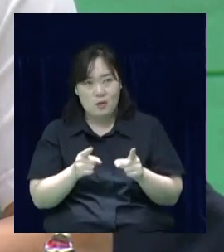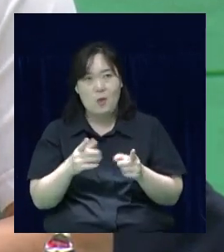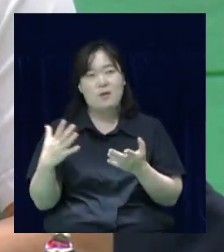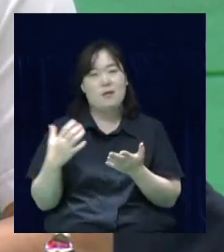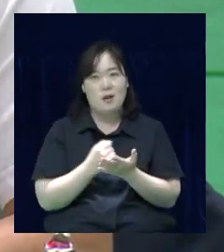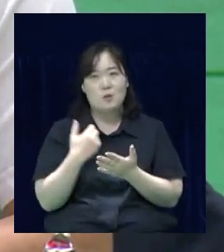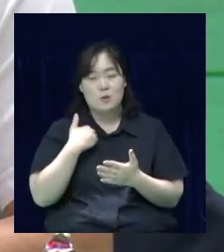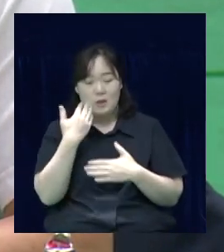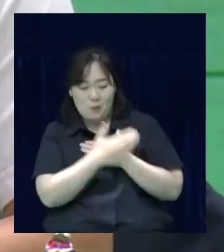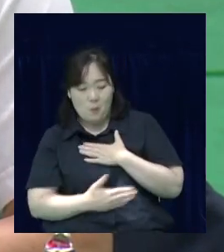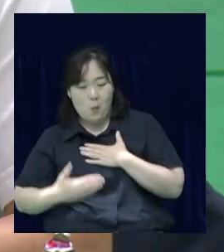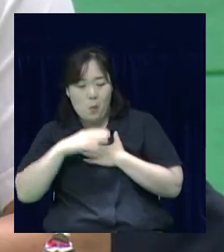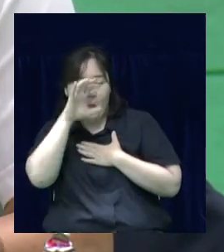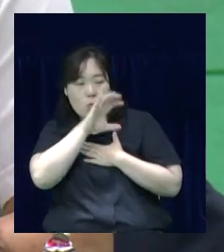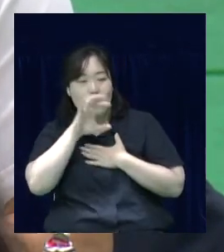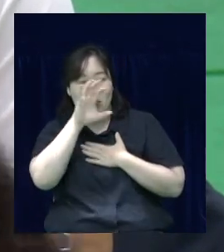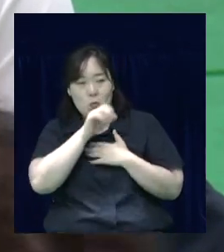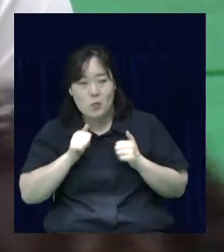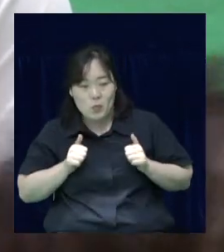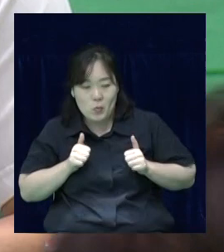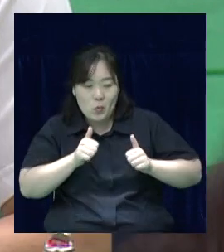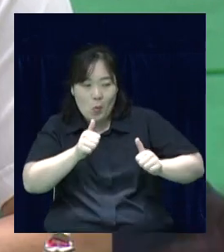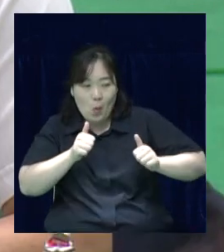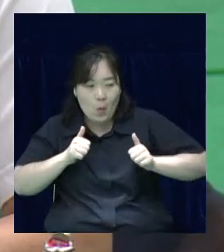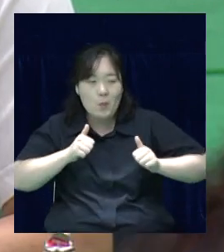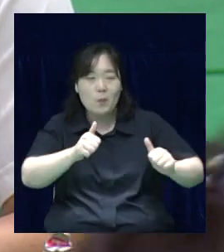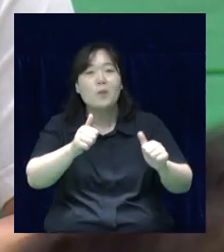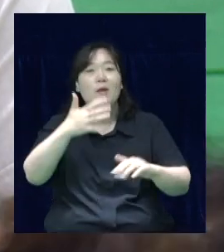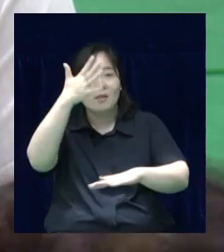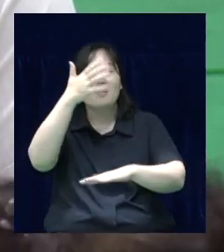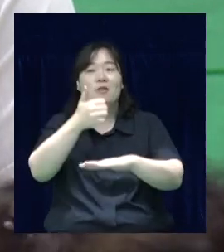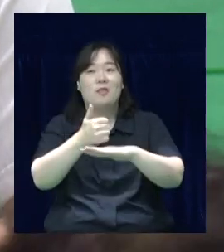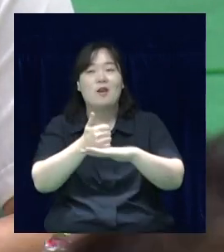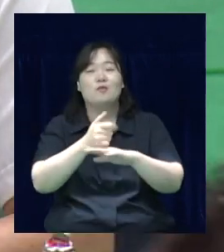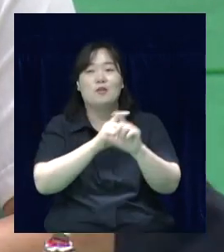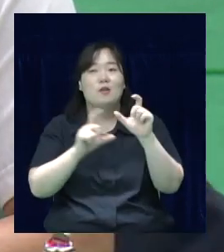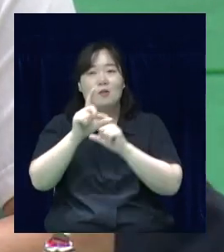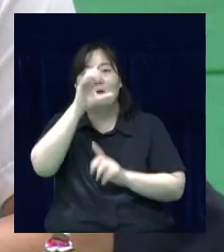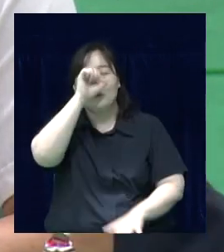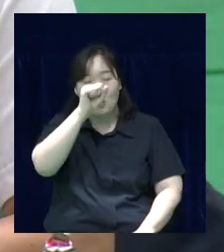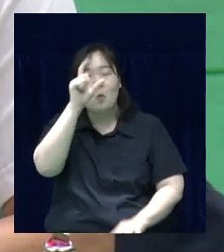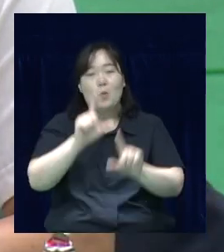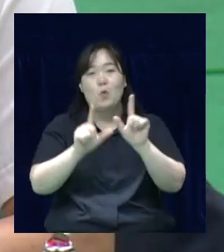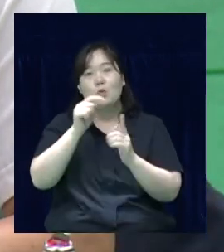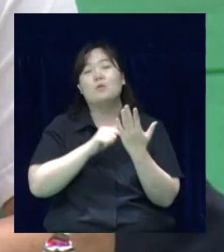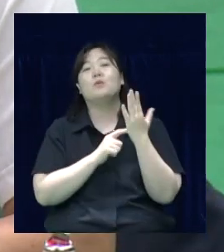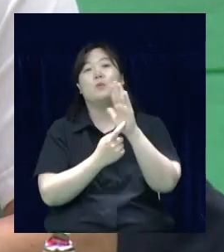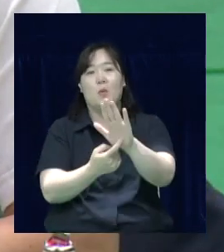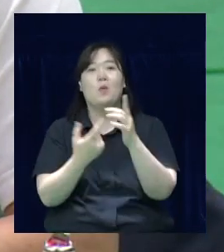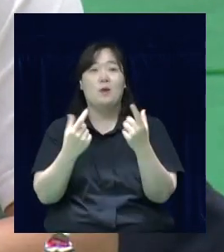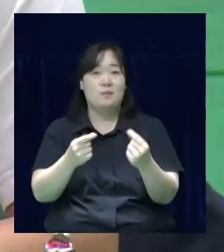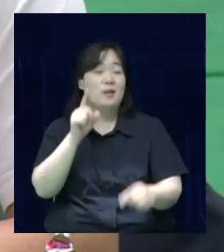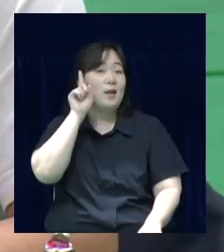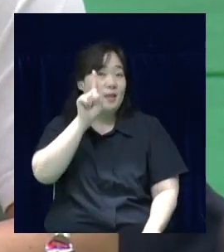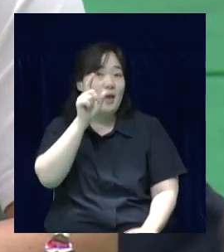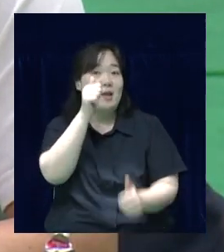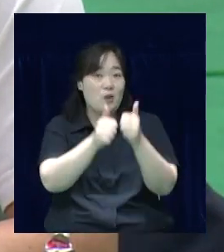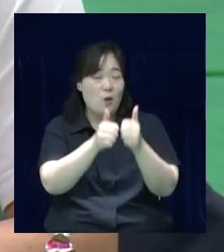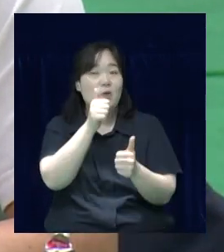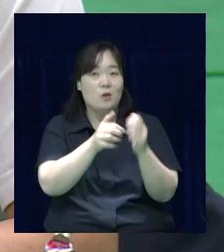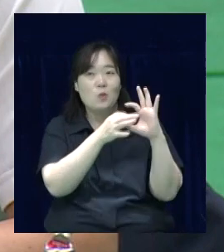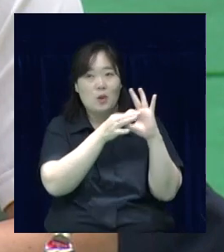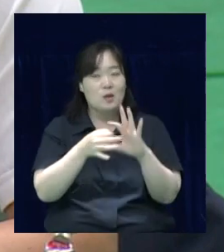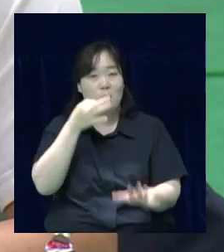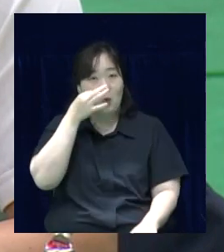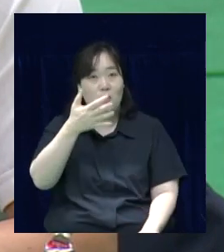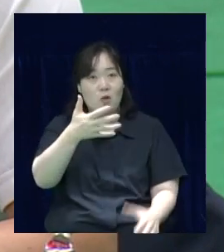관리를 잘해서 다음 경기에 좋은 경기를 보여주리라 생각됩니다. 그렇습니다. 저희 내일 경기도 계속해서 좀 이어드릴 예정입니다.